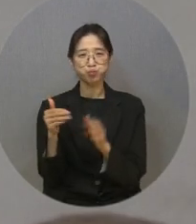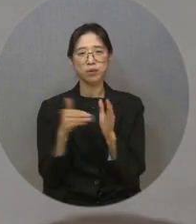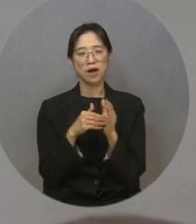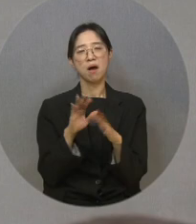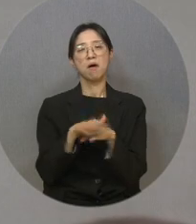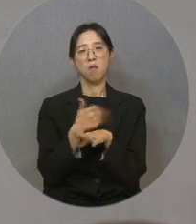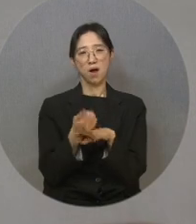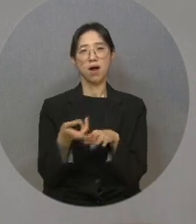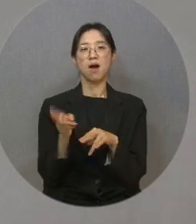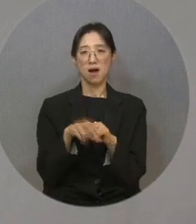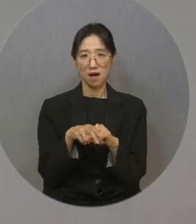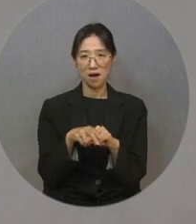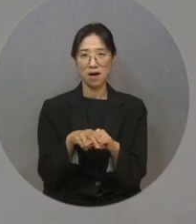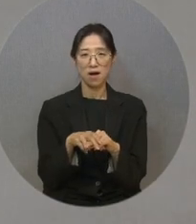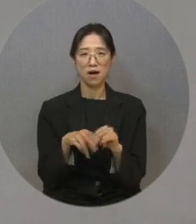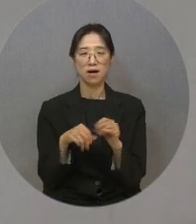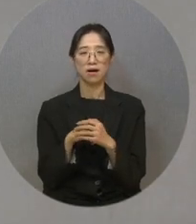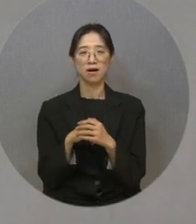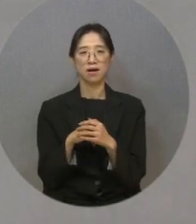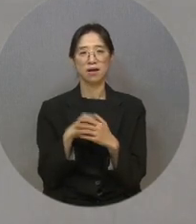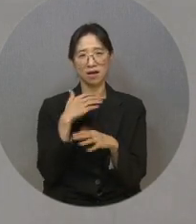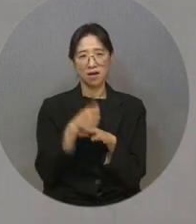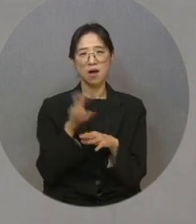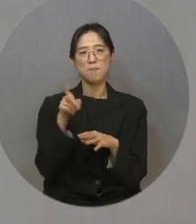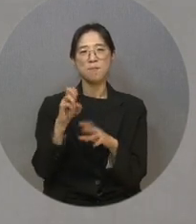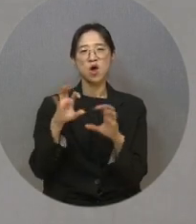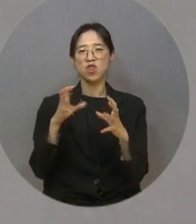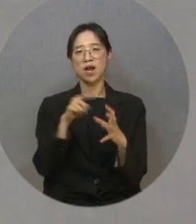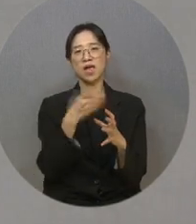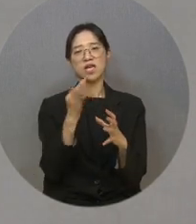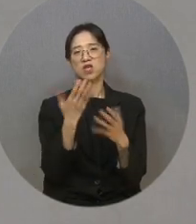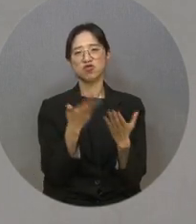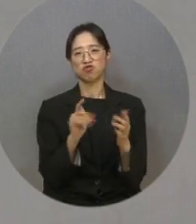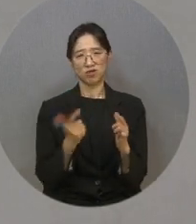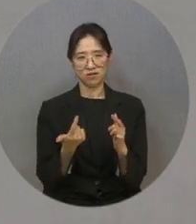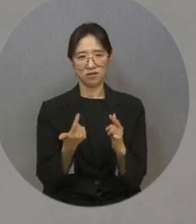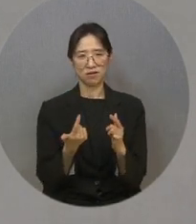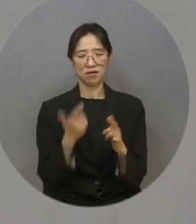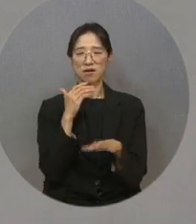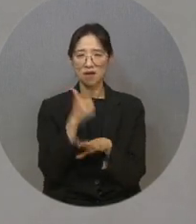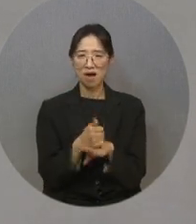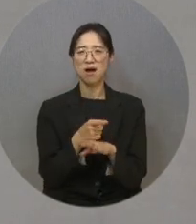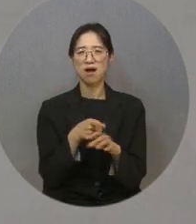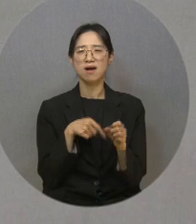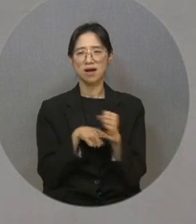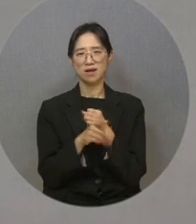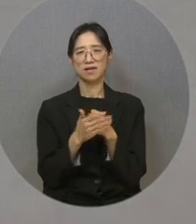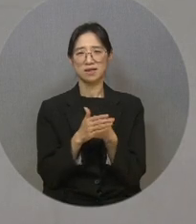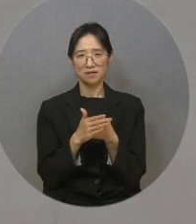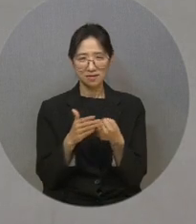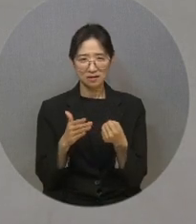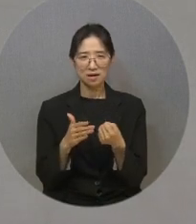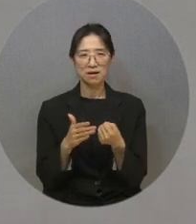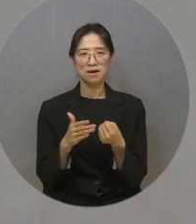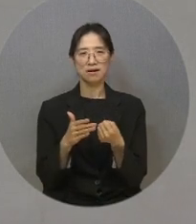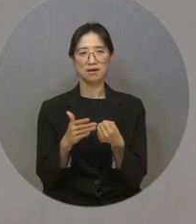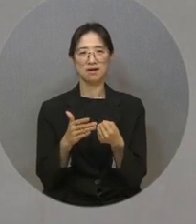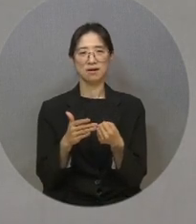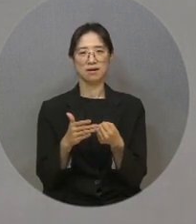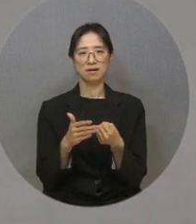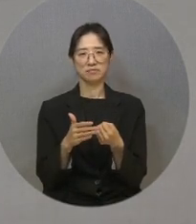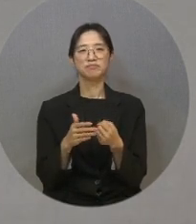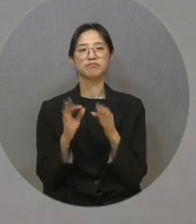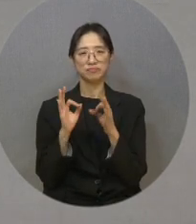죽이고 왕위가 됐습니다. 그래서 명나라에서 인정을 하지 않는 거예요. 결국은 그 이유 때문에